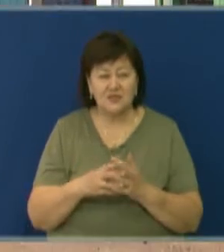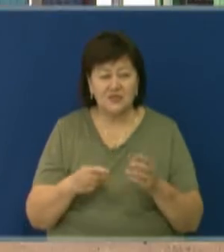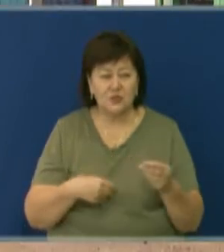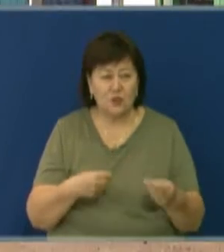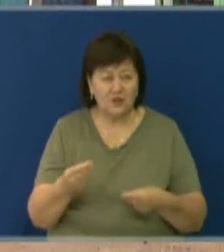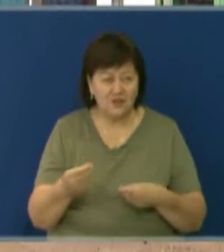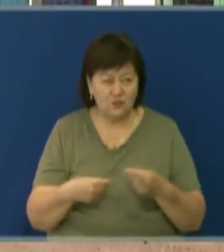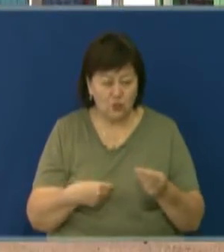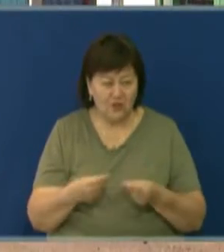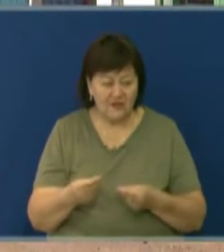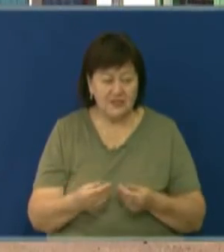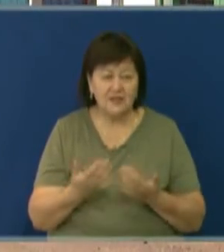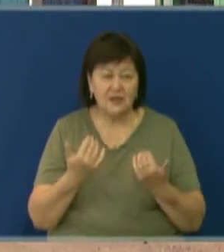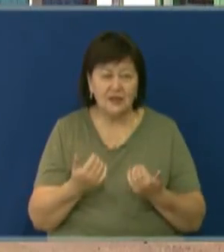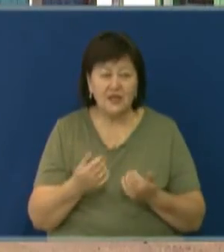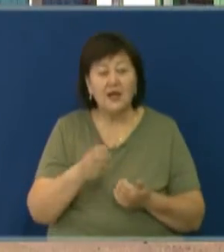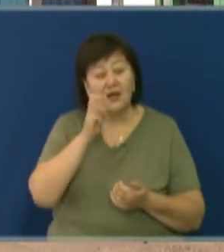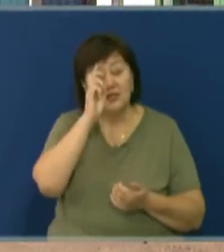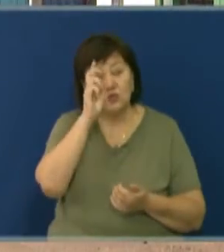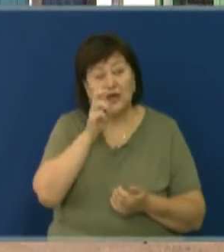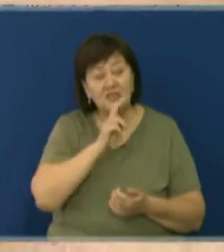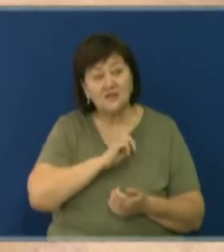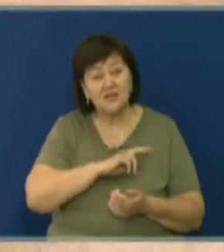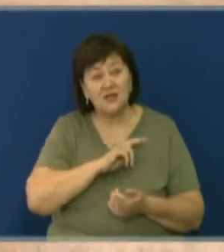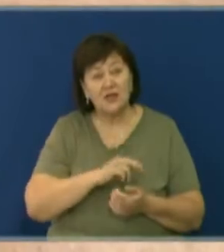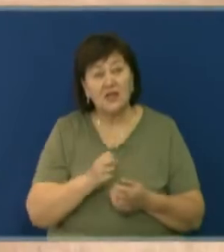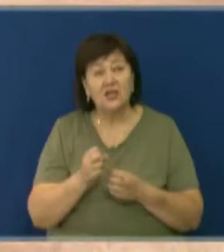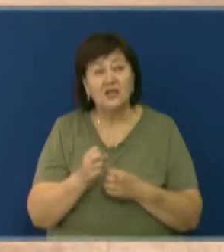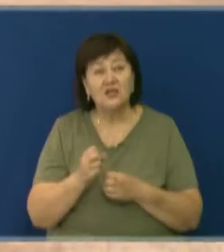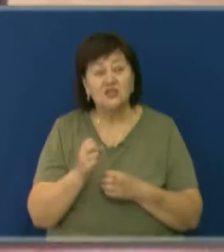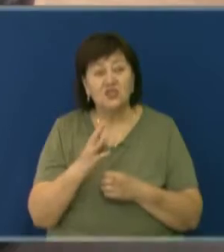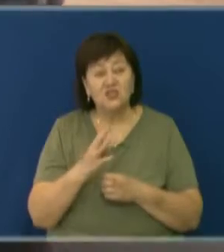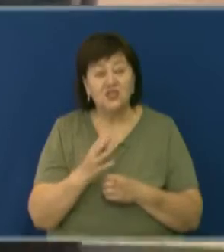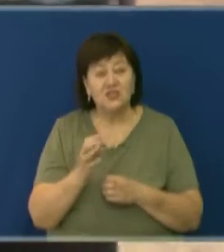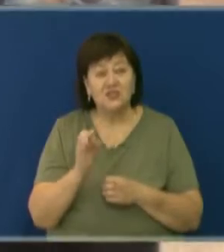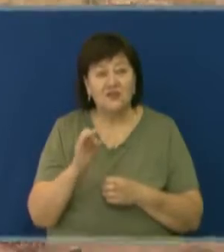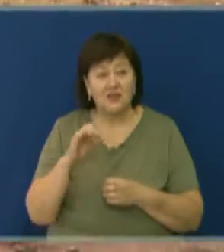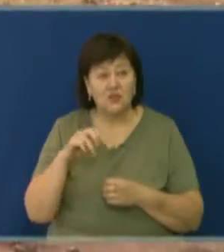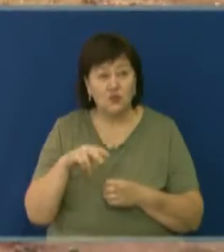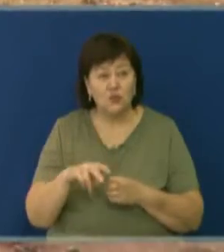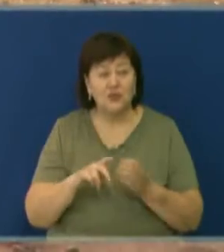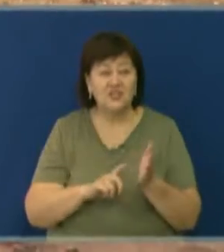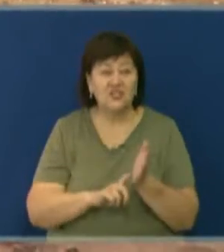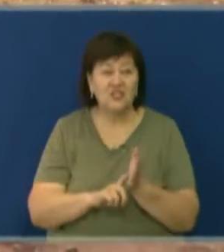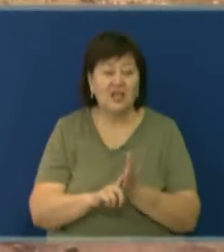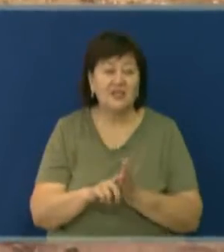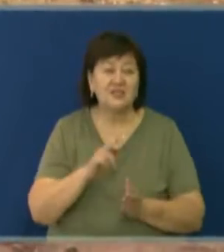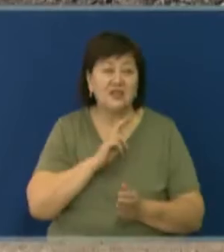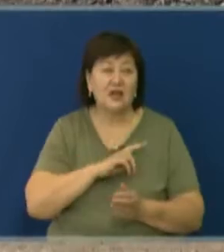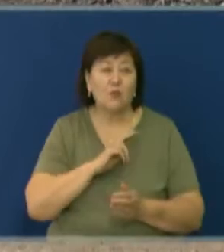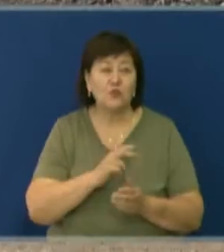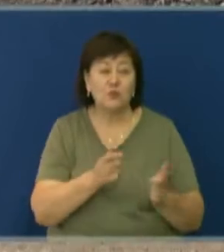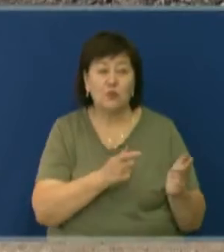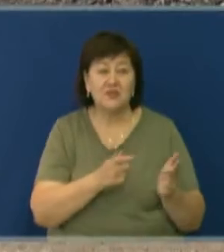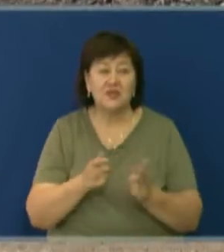есептеледі. Кандидаттарды тіркеу 14 шілде күні аяқталады. Келесі күні үгіт насихат шаралары басталады. Естеріңізге салайық, ауыл әкімдерінің